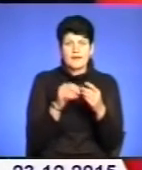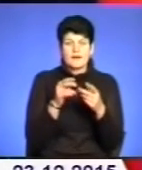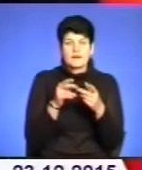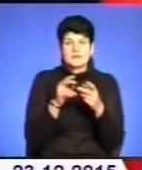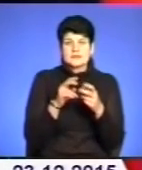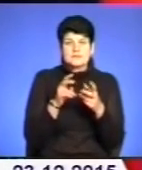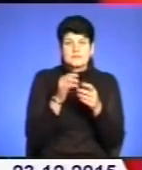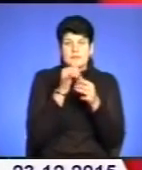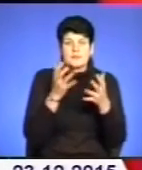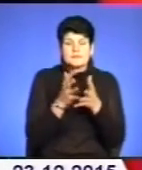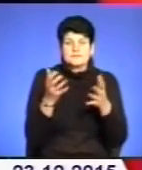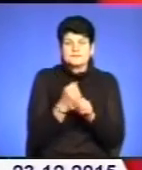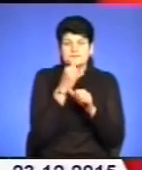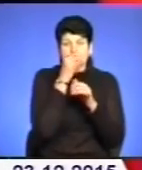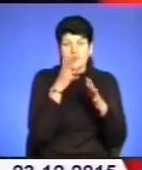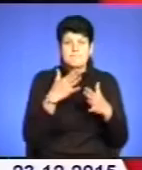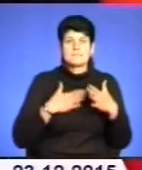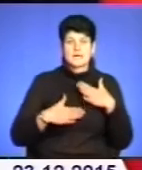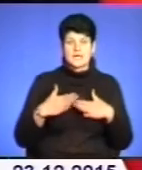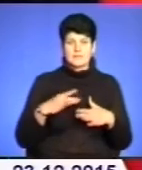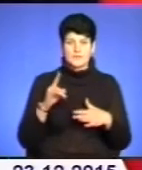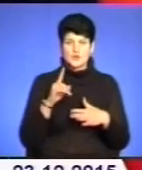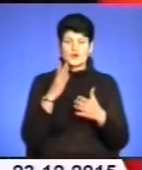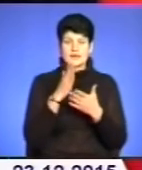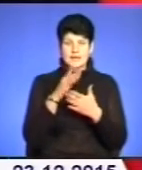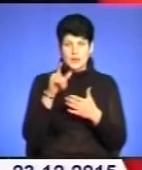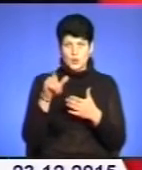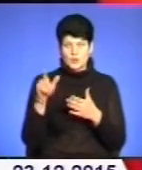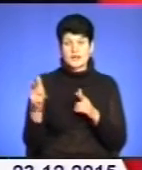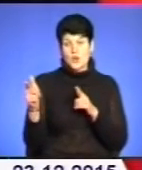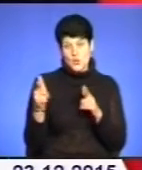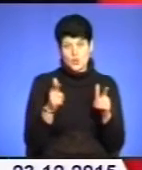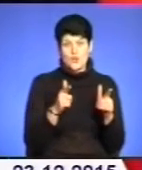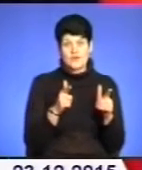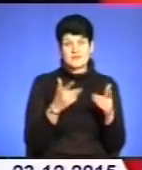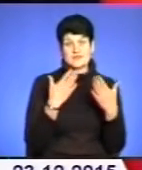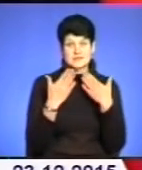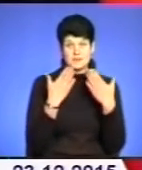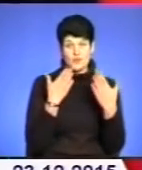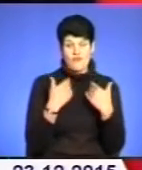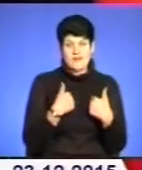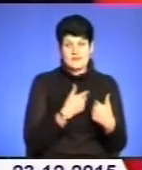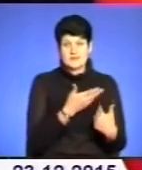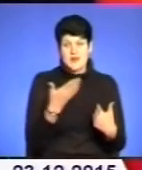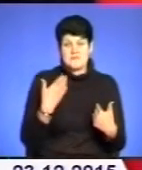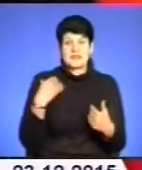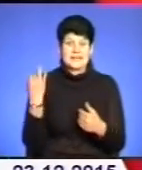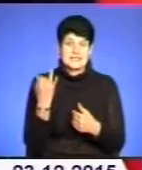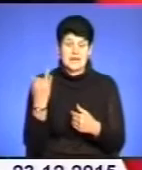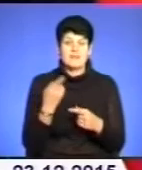голови. Але приємно, що є люди, які готові за спілкування з нами, які цікавляться